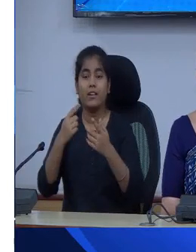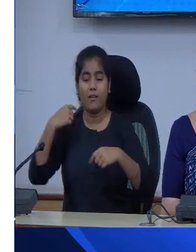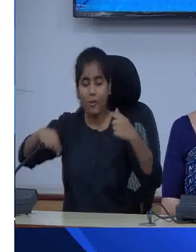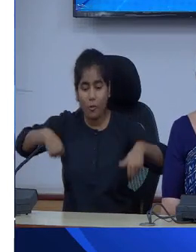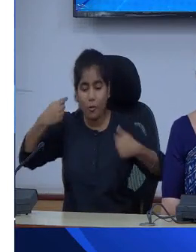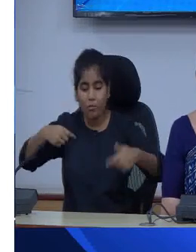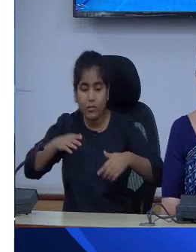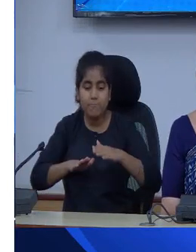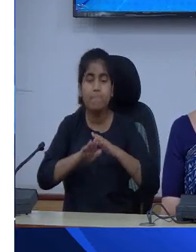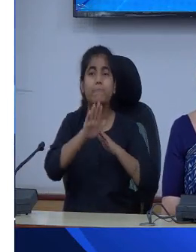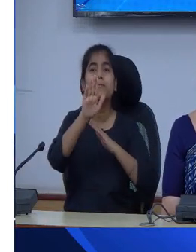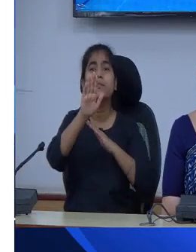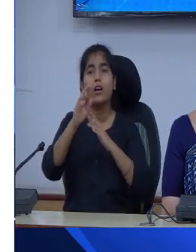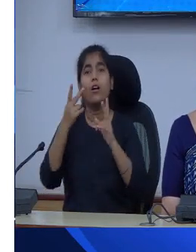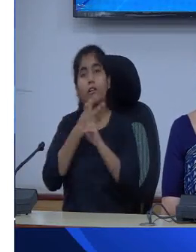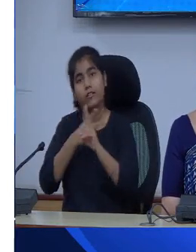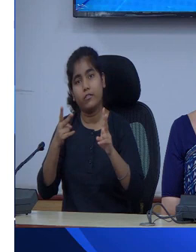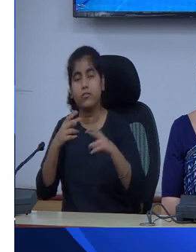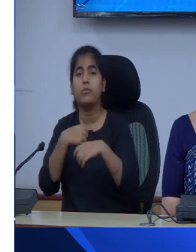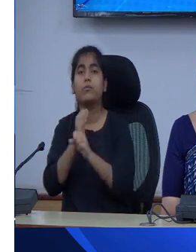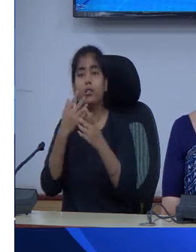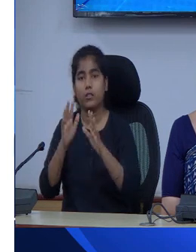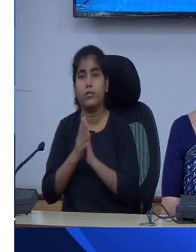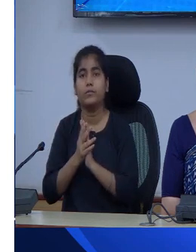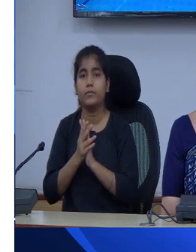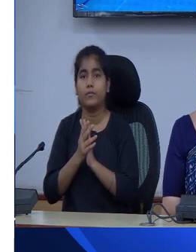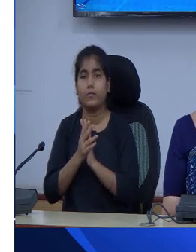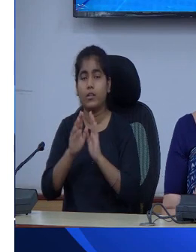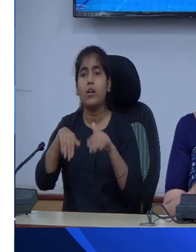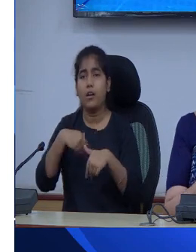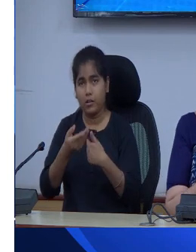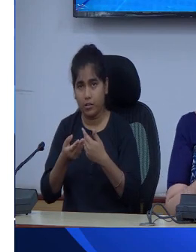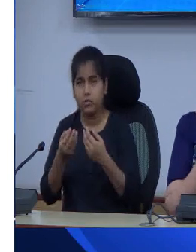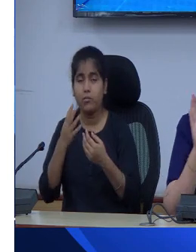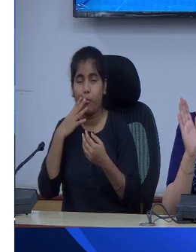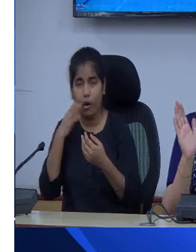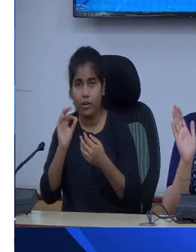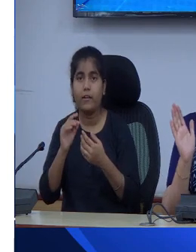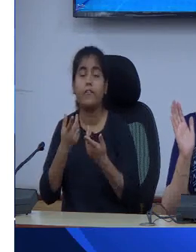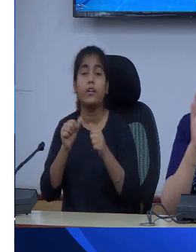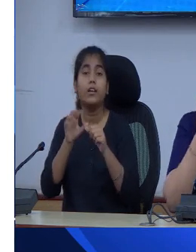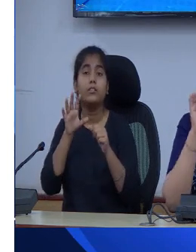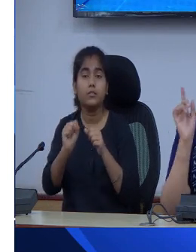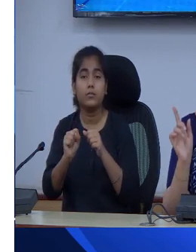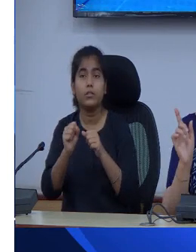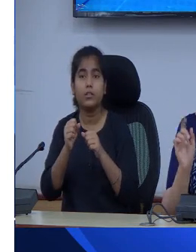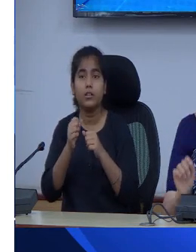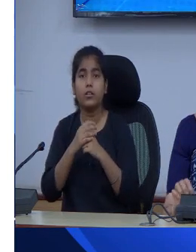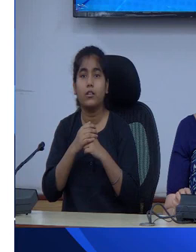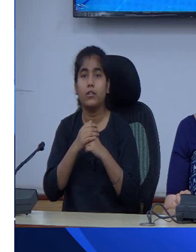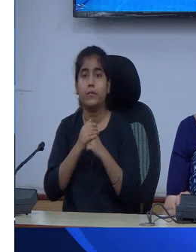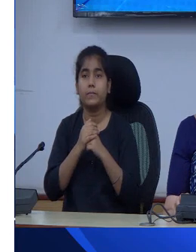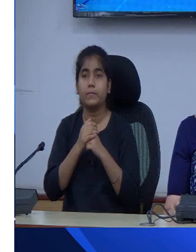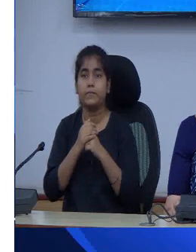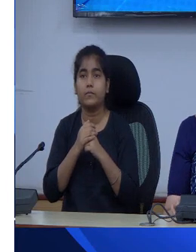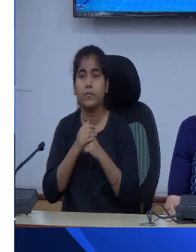और हैंड रेल्स प्रोवाइड कर दी गई हैं. इससे आगे जाने की ज़रूरत है जो मैं अभी आपको बताऊँगी कि सुगमता के